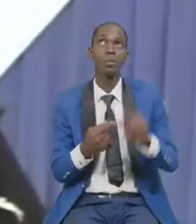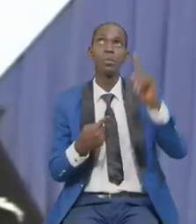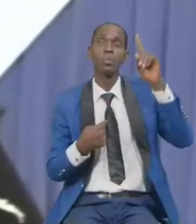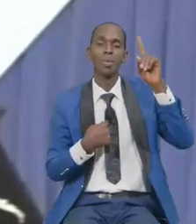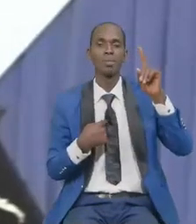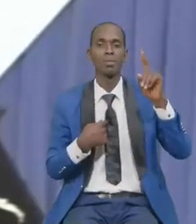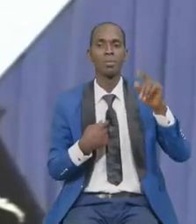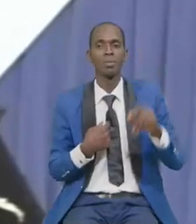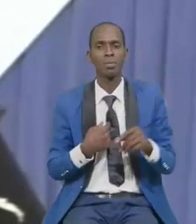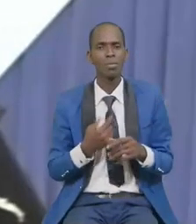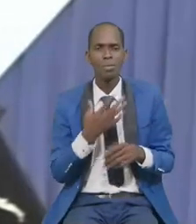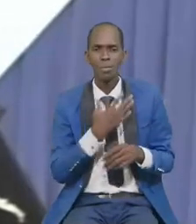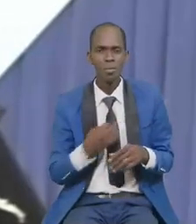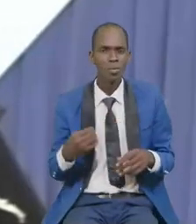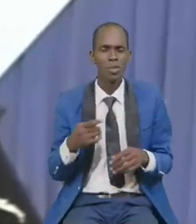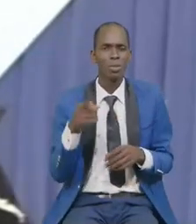N'auras-tu pas honte?